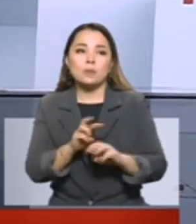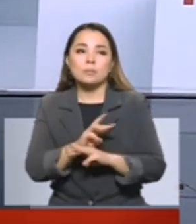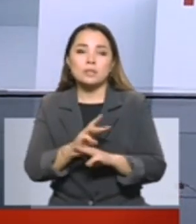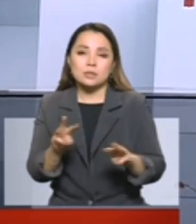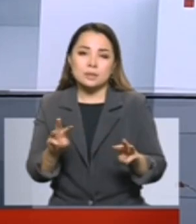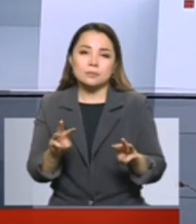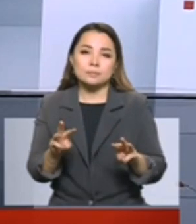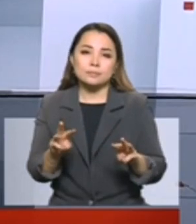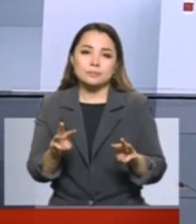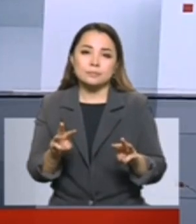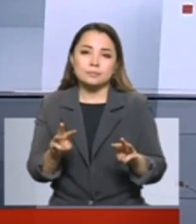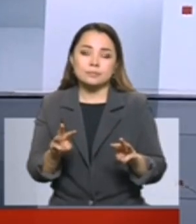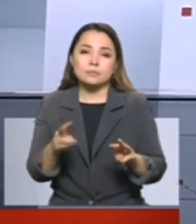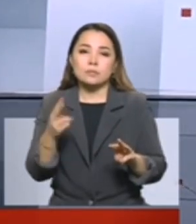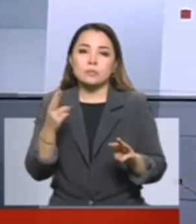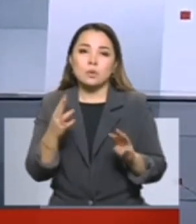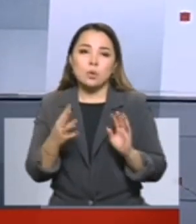министрлігі